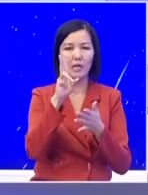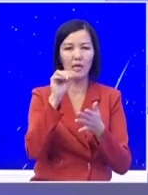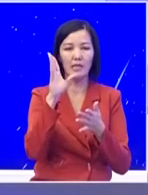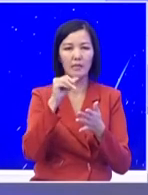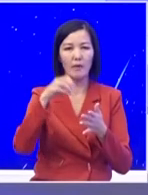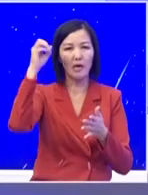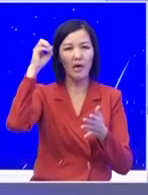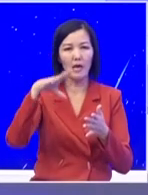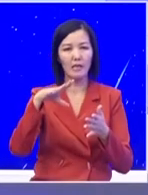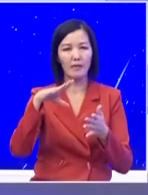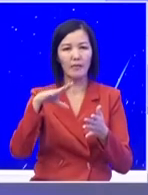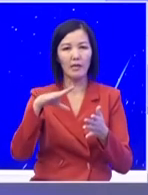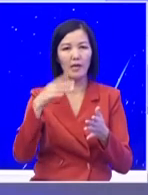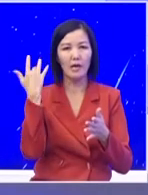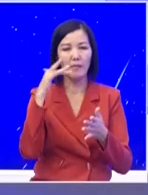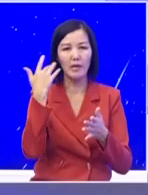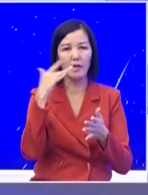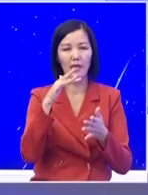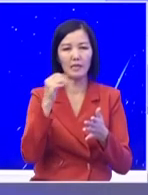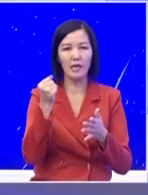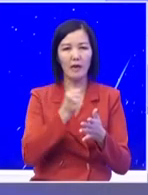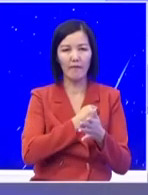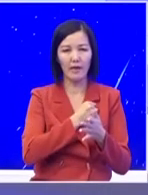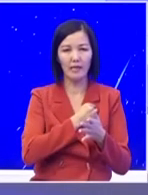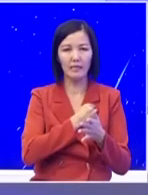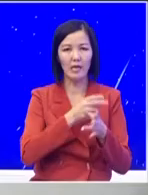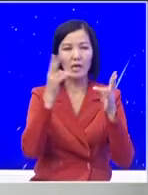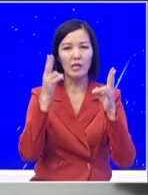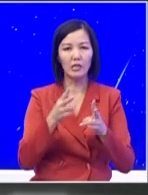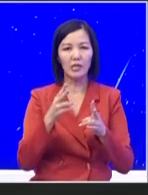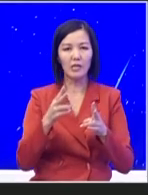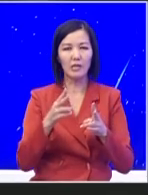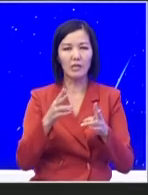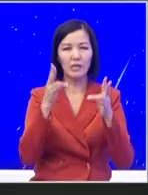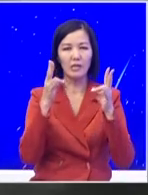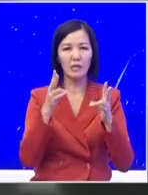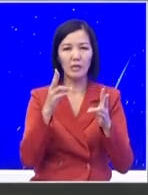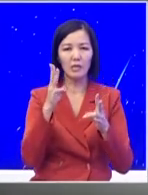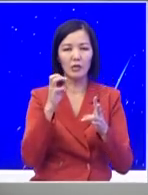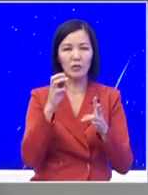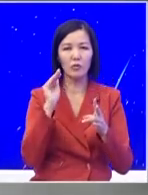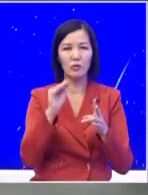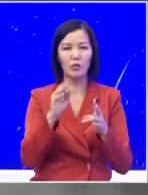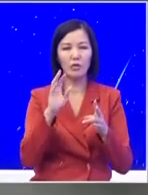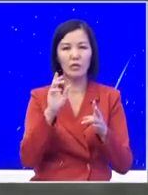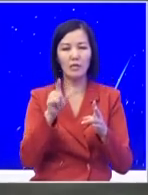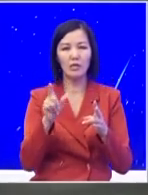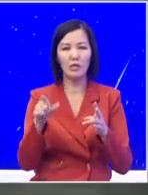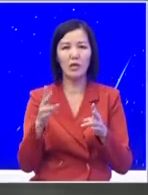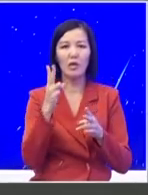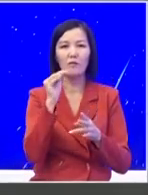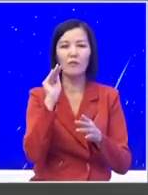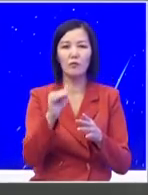атомной бомбардировке американской авиации. Тогда жертвами страшной трагедии стали около 300 тысяч человек. Еще около 200